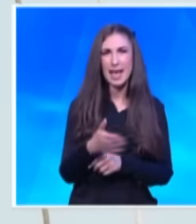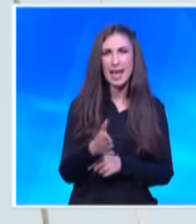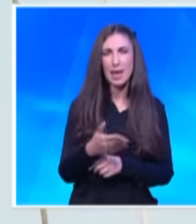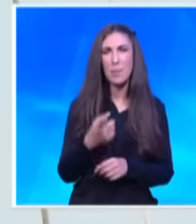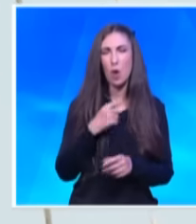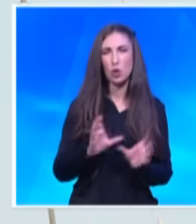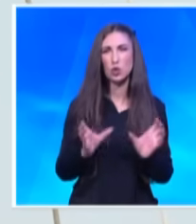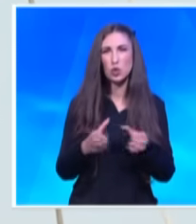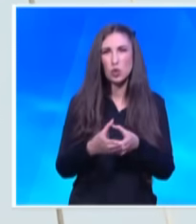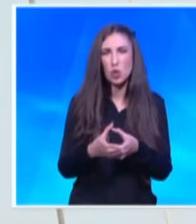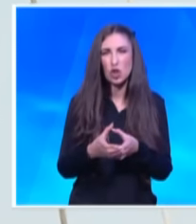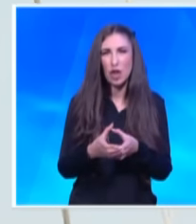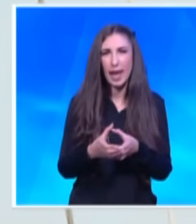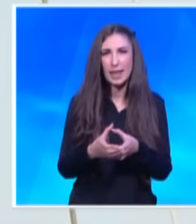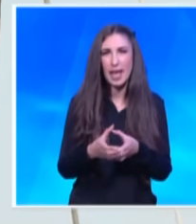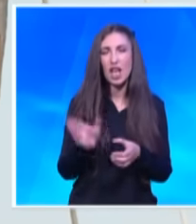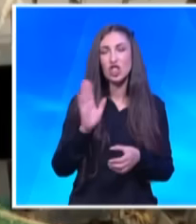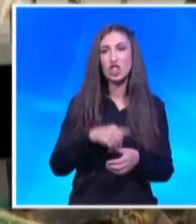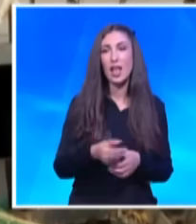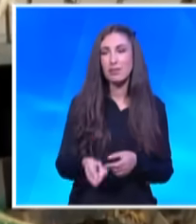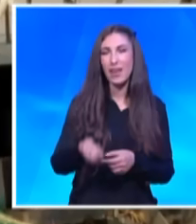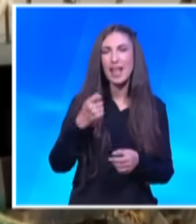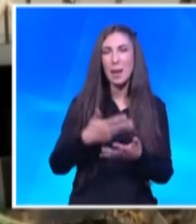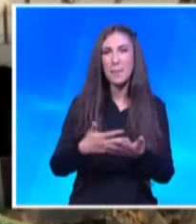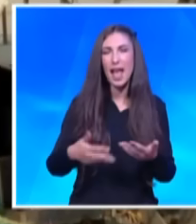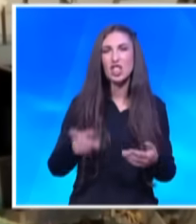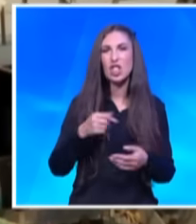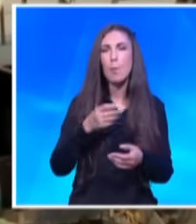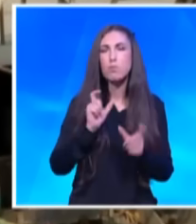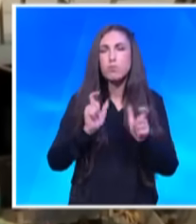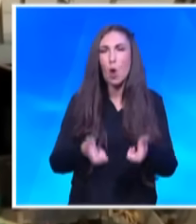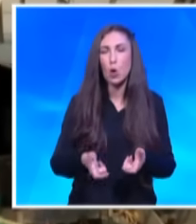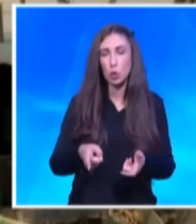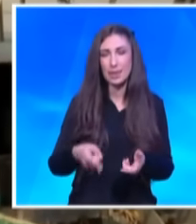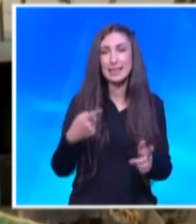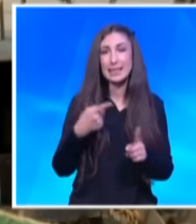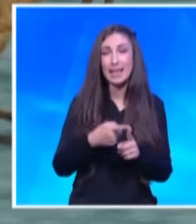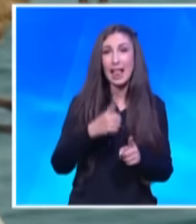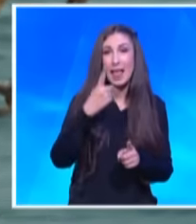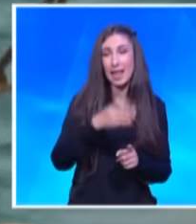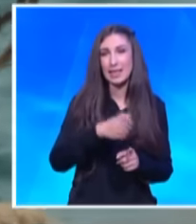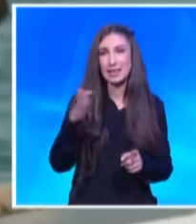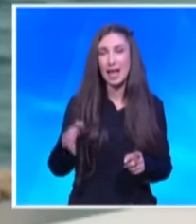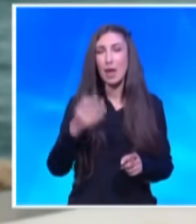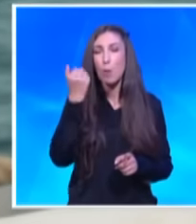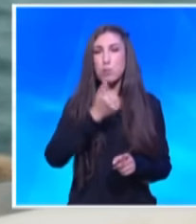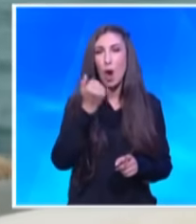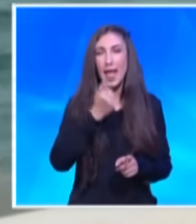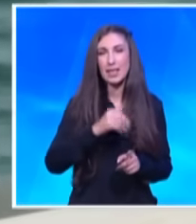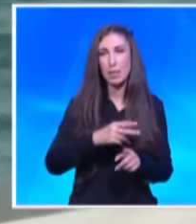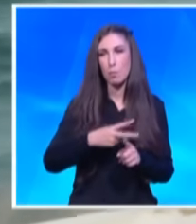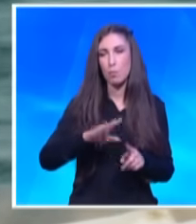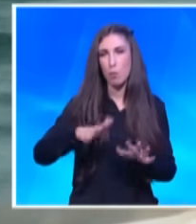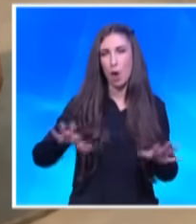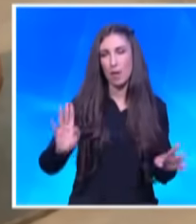от Сдружение Черноморски изгрев ще вадят с мрежите си и отпадъци. Целта им е от една страна да бъдат полезни и да направят морето